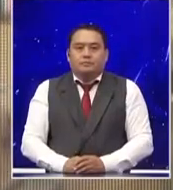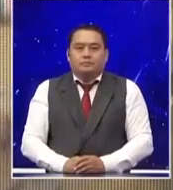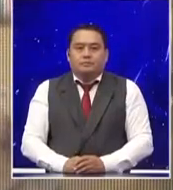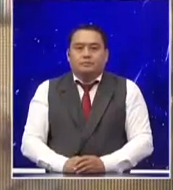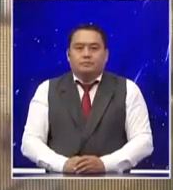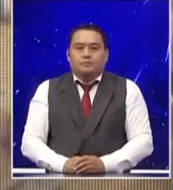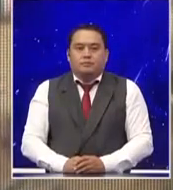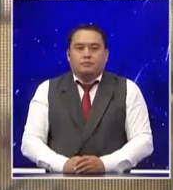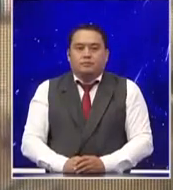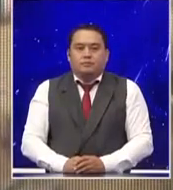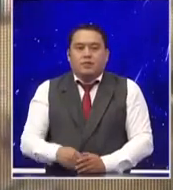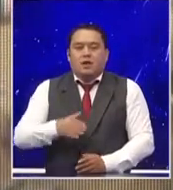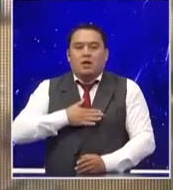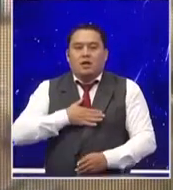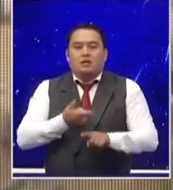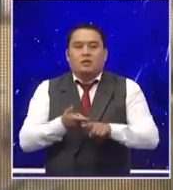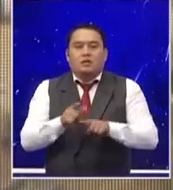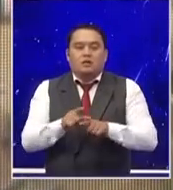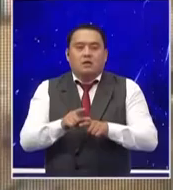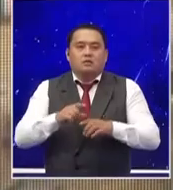достаточно и